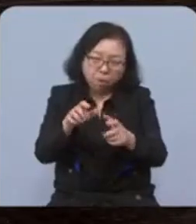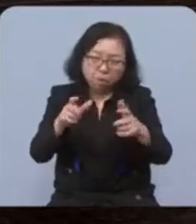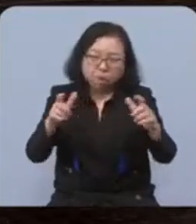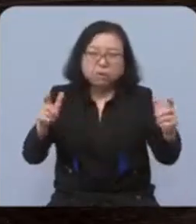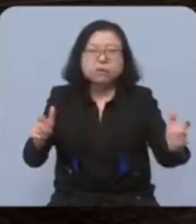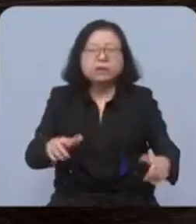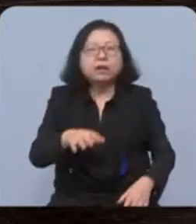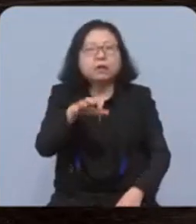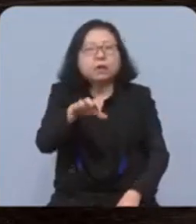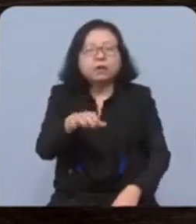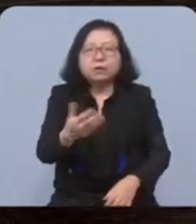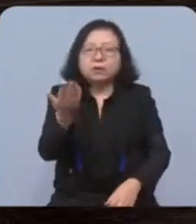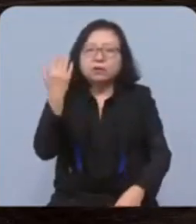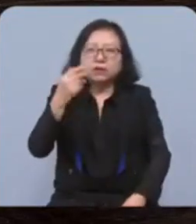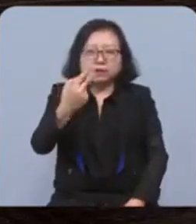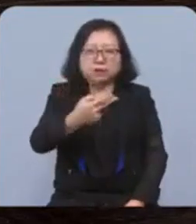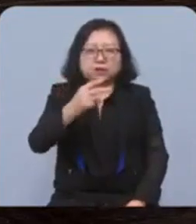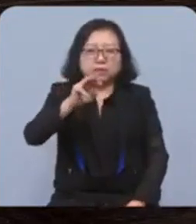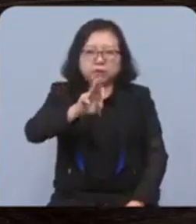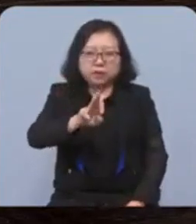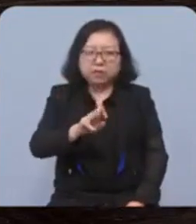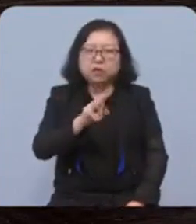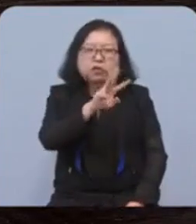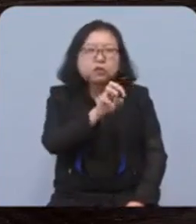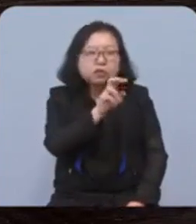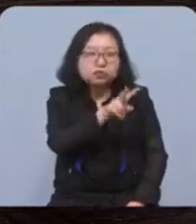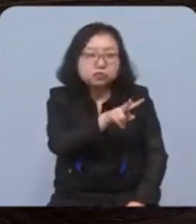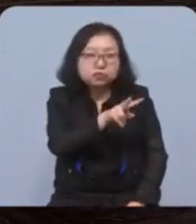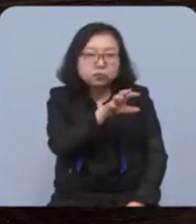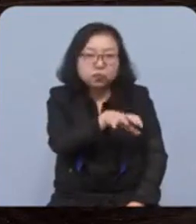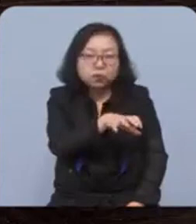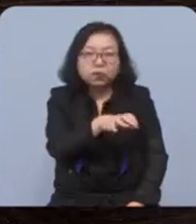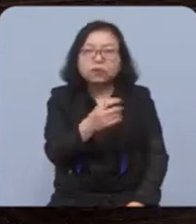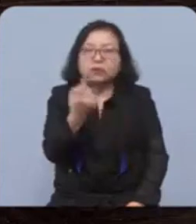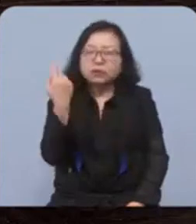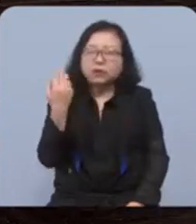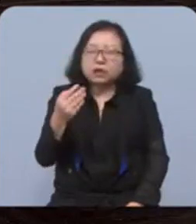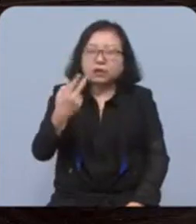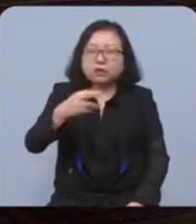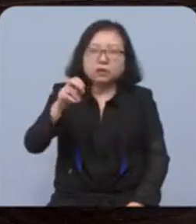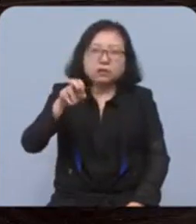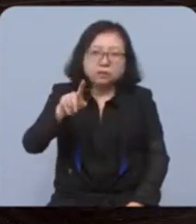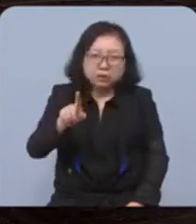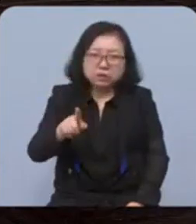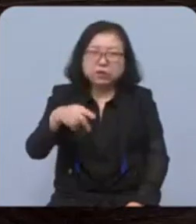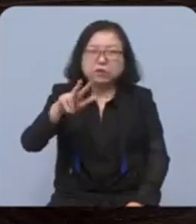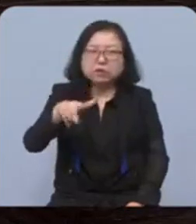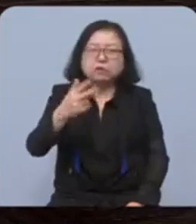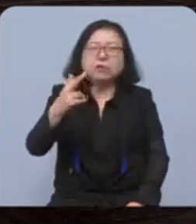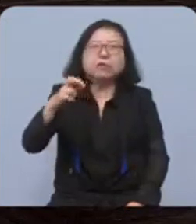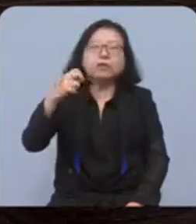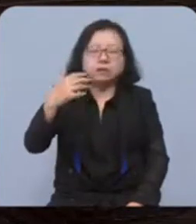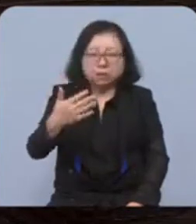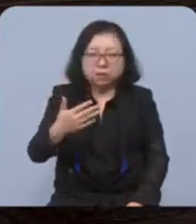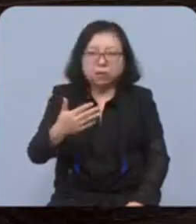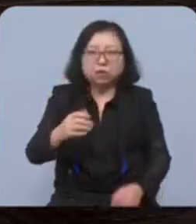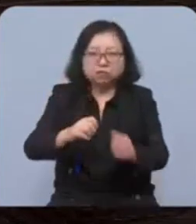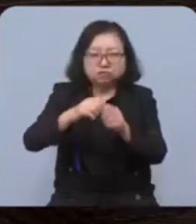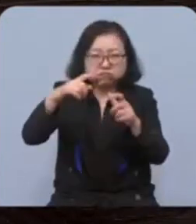로컬푸드 직매장은 지난 2013년 32개에서 지난 2021년 701인 8개로 24배나